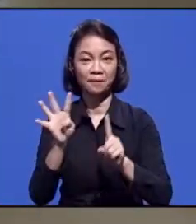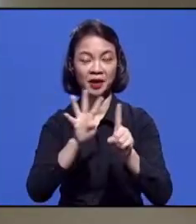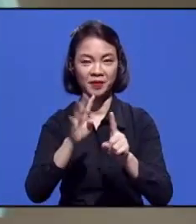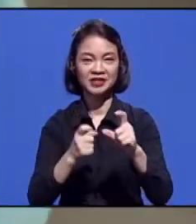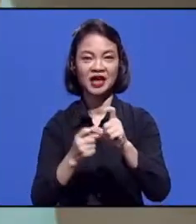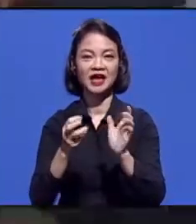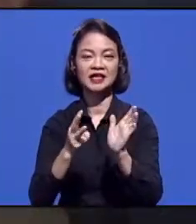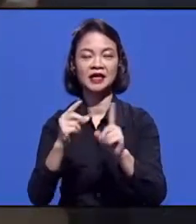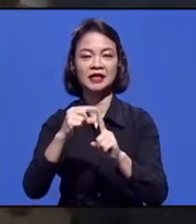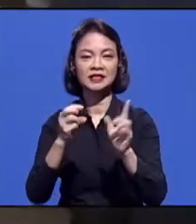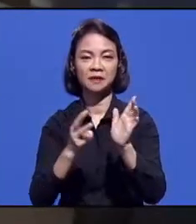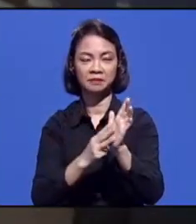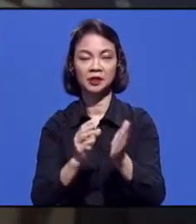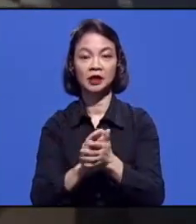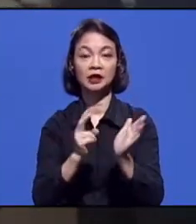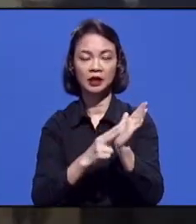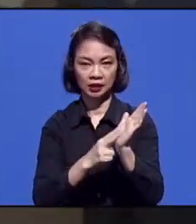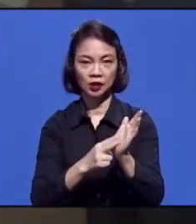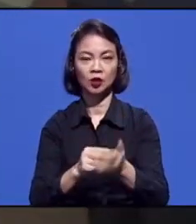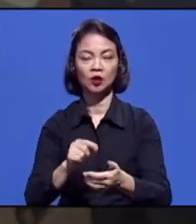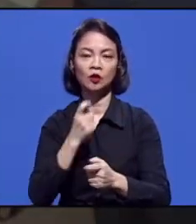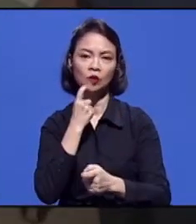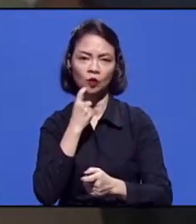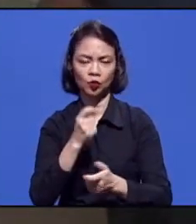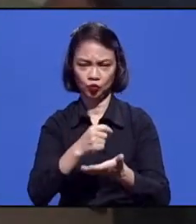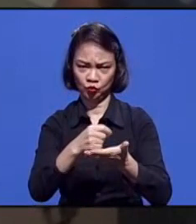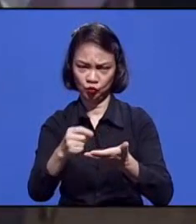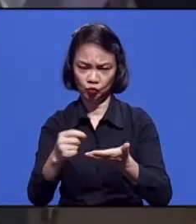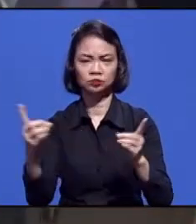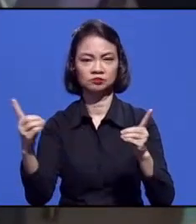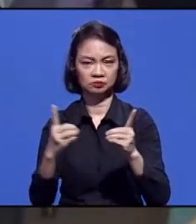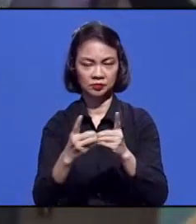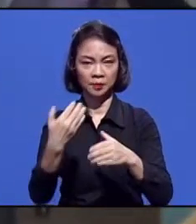SMP negeri dan swasta yang akan memulai simulasi tatap muka melibatkan para siswa.